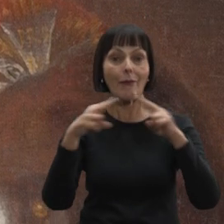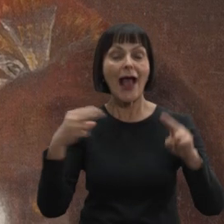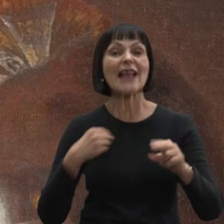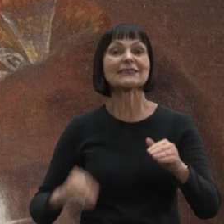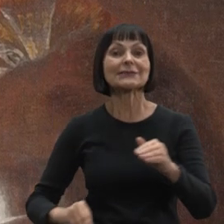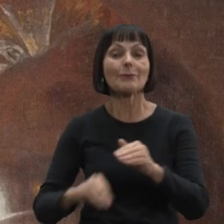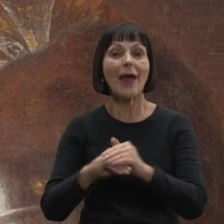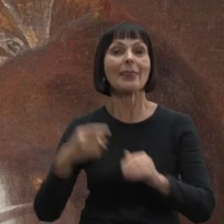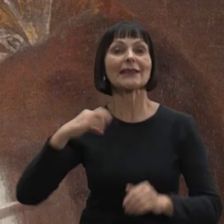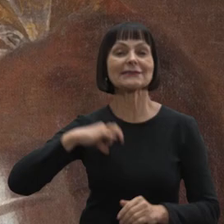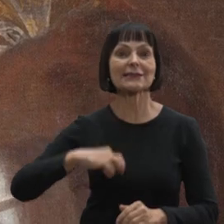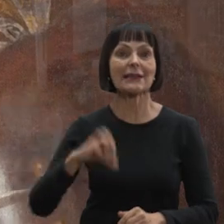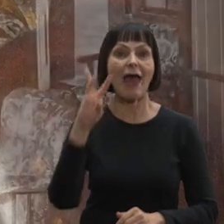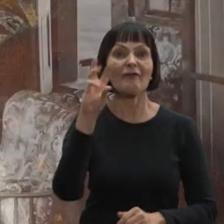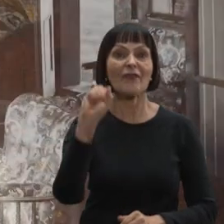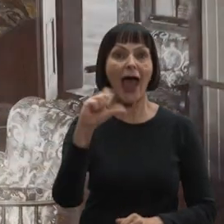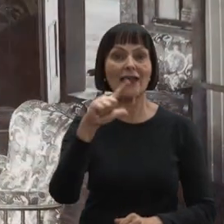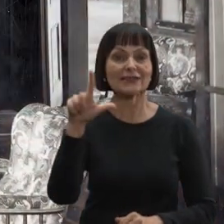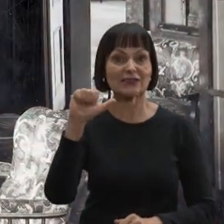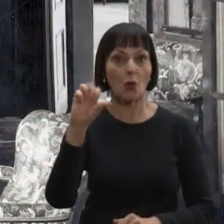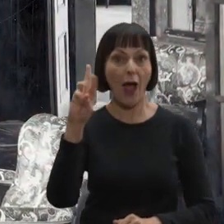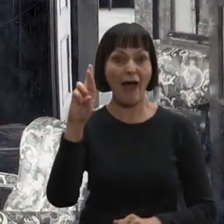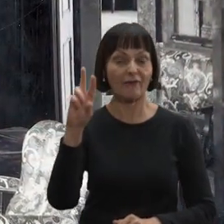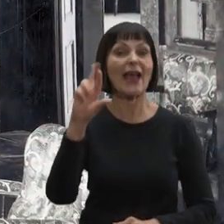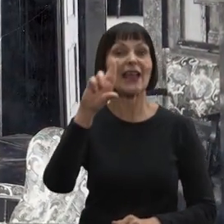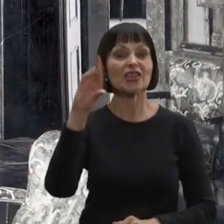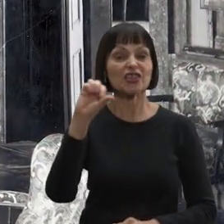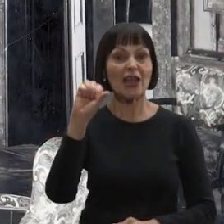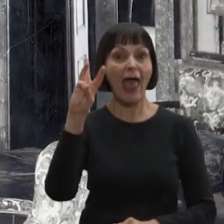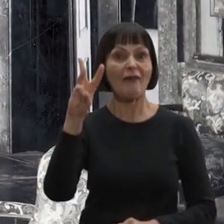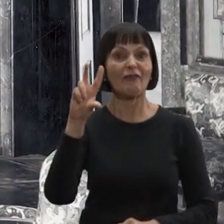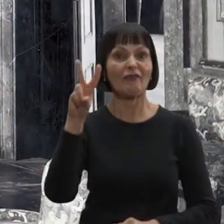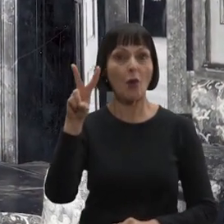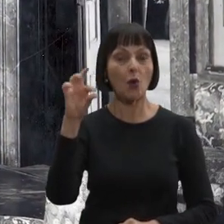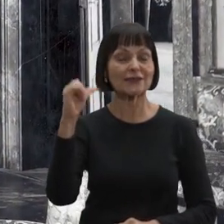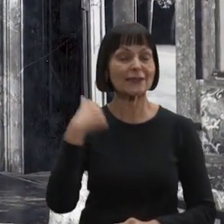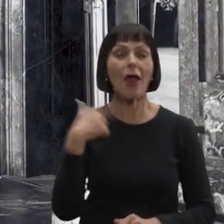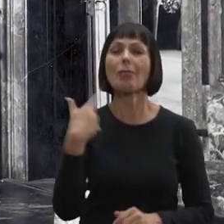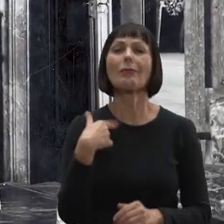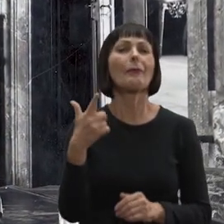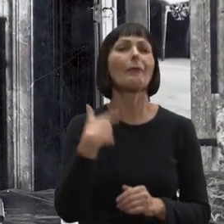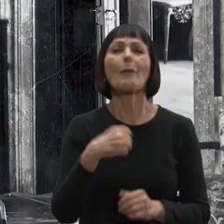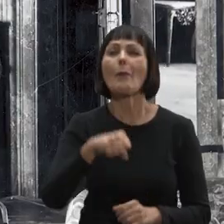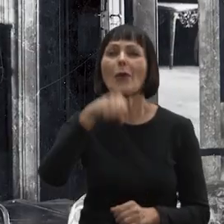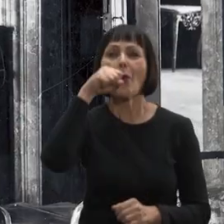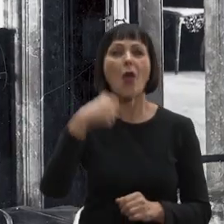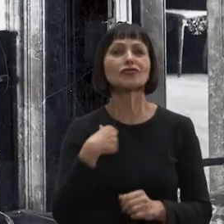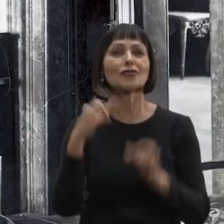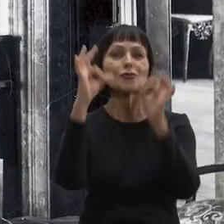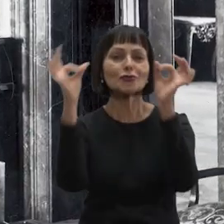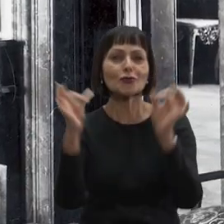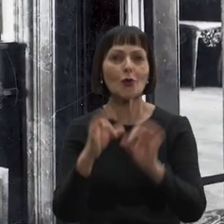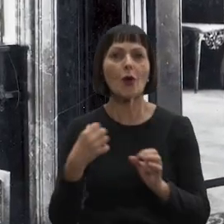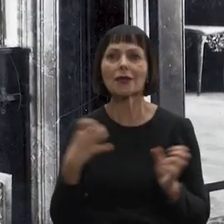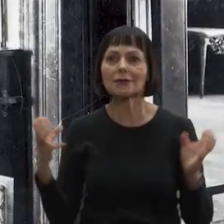spadku jego synowi, Wacławowi. Wacław Rzewuski, wielki miłośnik sztuk i nauk, zgromadził w nim